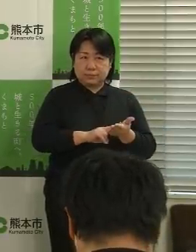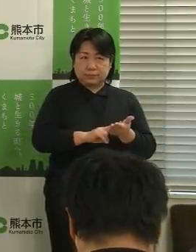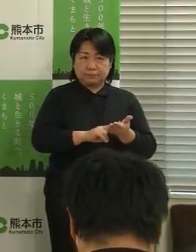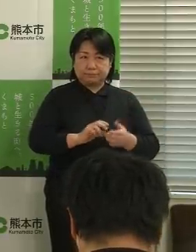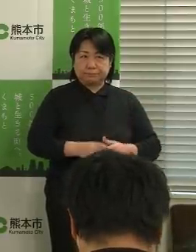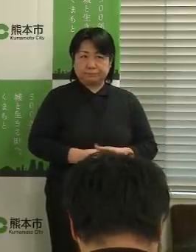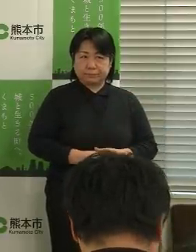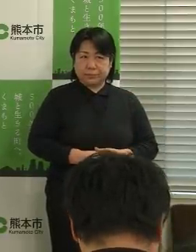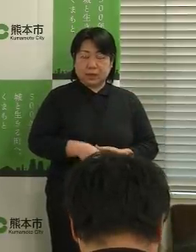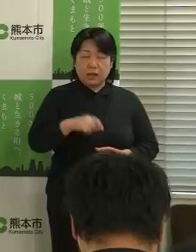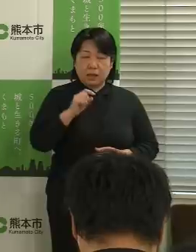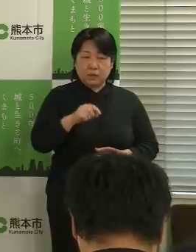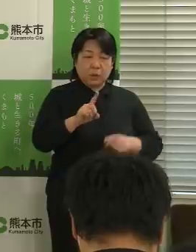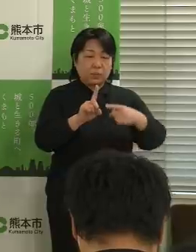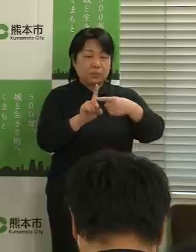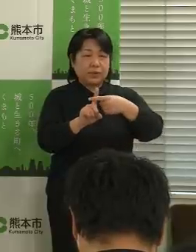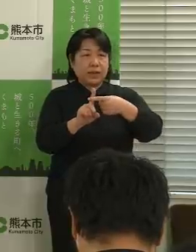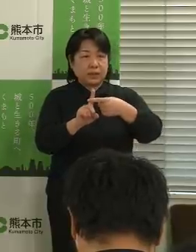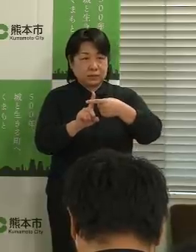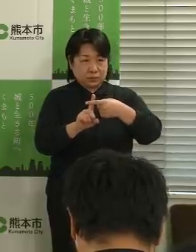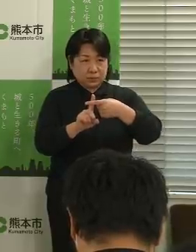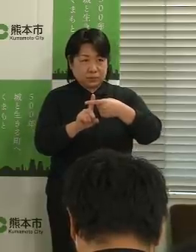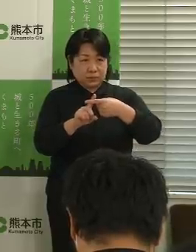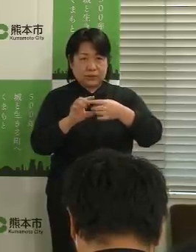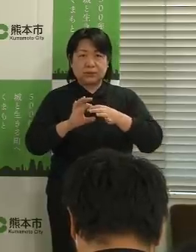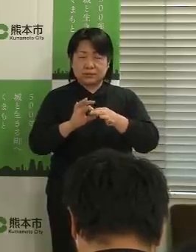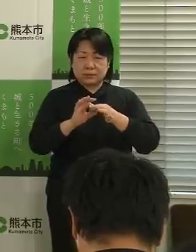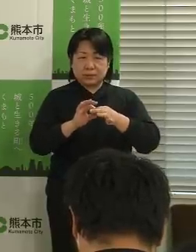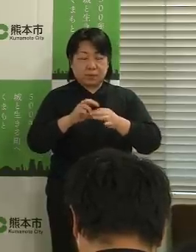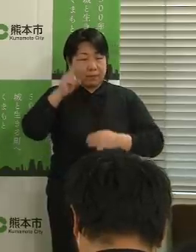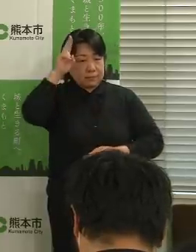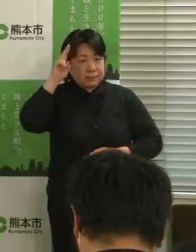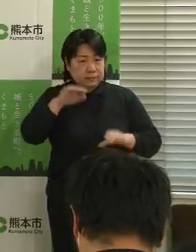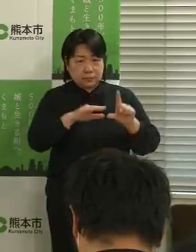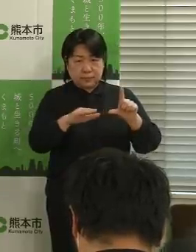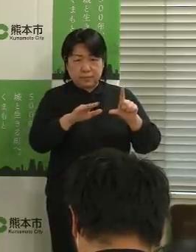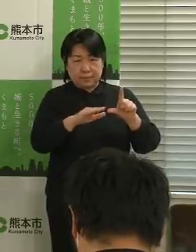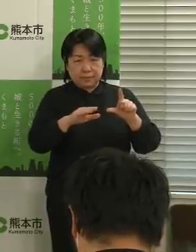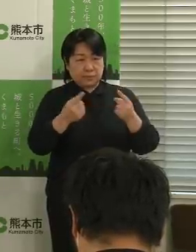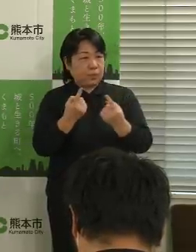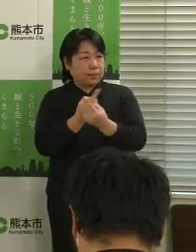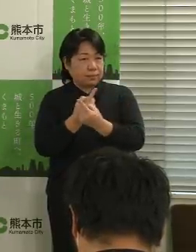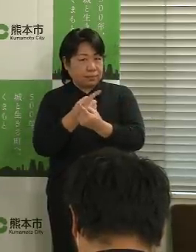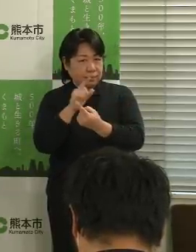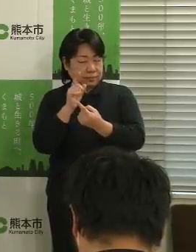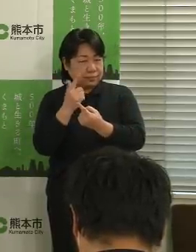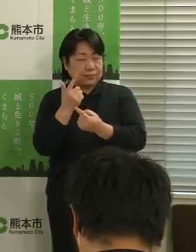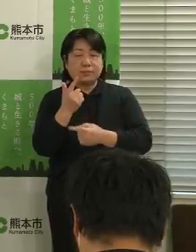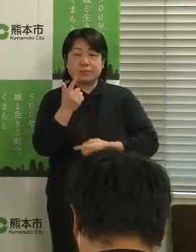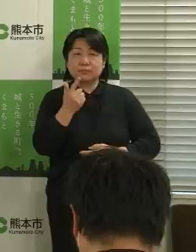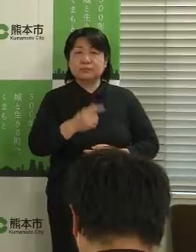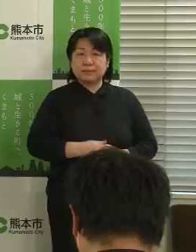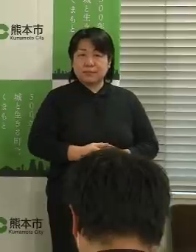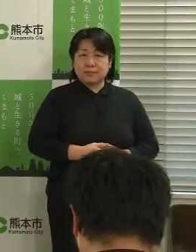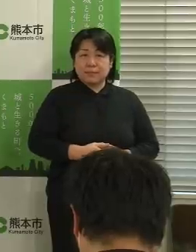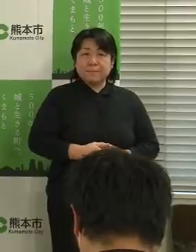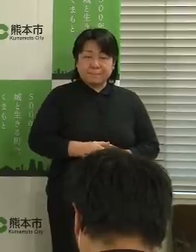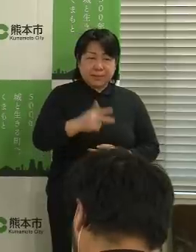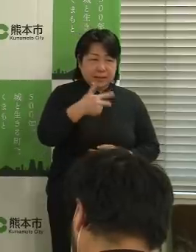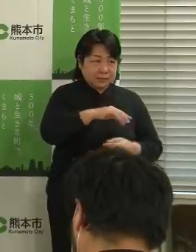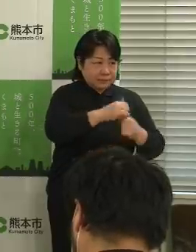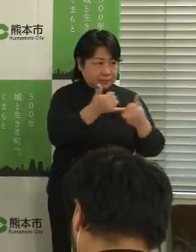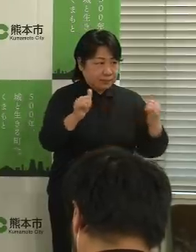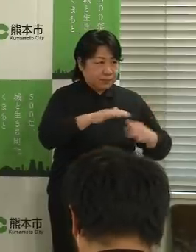。このプラスについてはリスクレベルを変更するものではなく、あくまでも市民